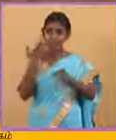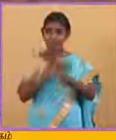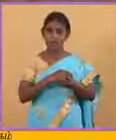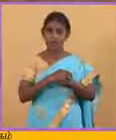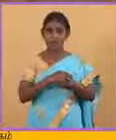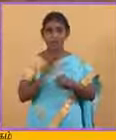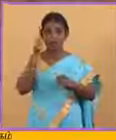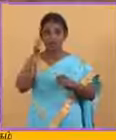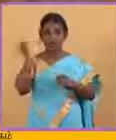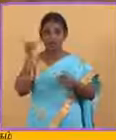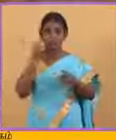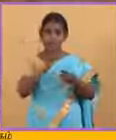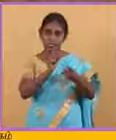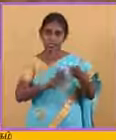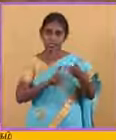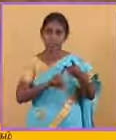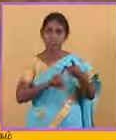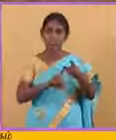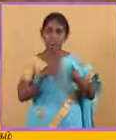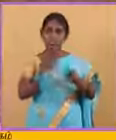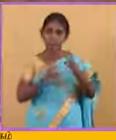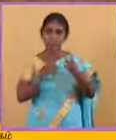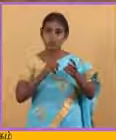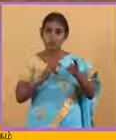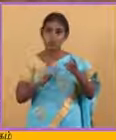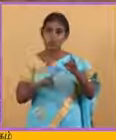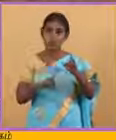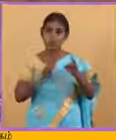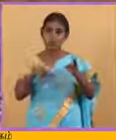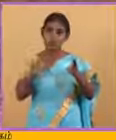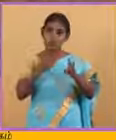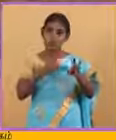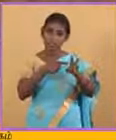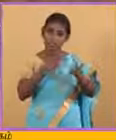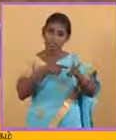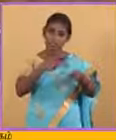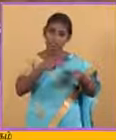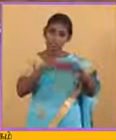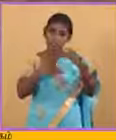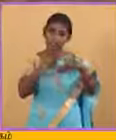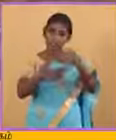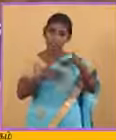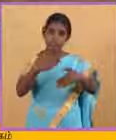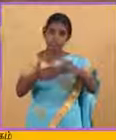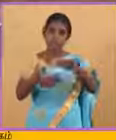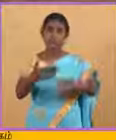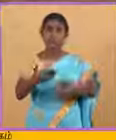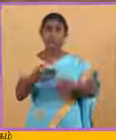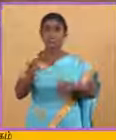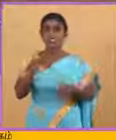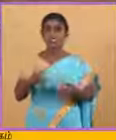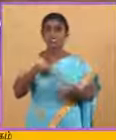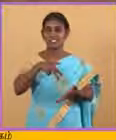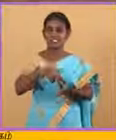மனநக்கல்வியாயி குறிப்புகளாயி உரைநடல் ஆகி பல காலகட்டங்களை கடந்து வந்துள்ளதால் நாம் இன்று நிலைத்த மொழி